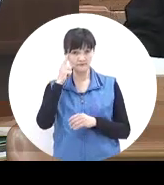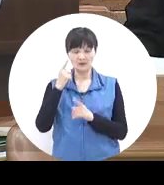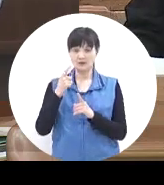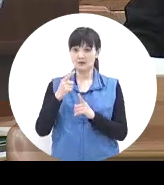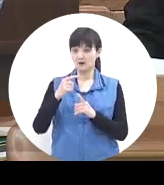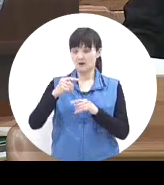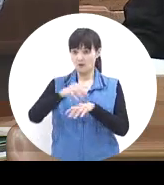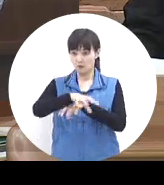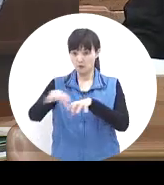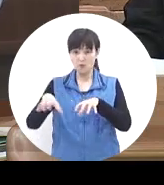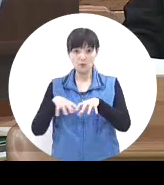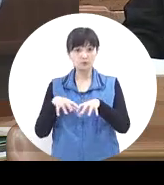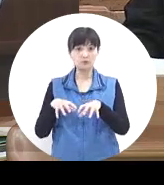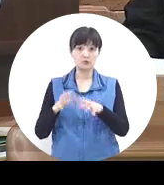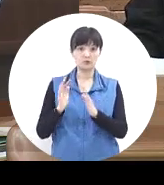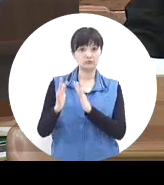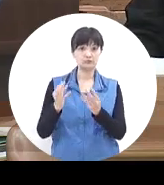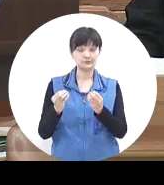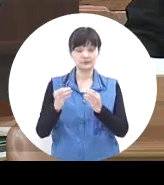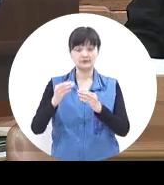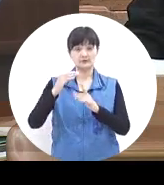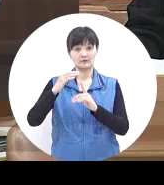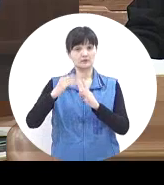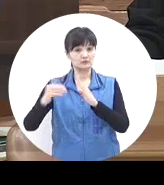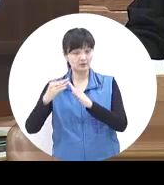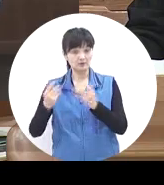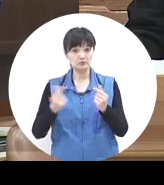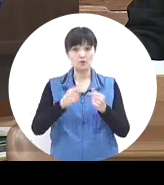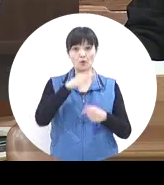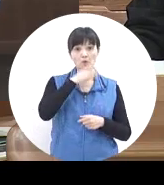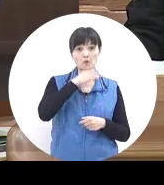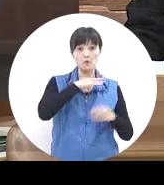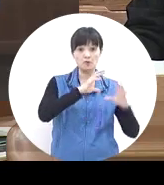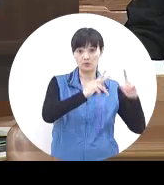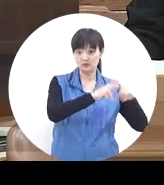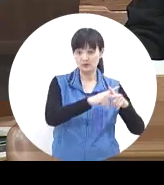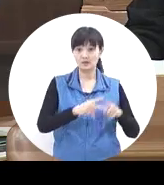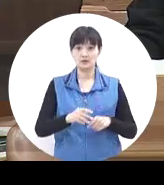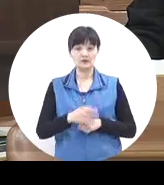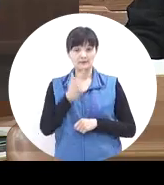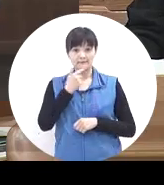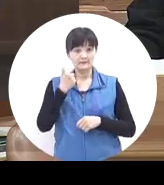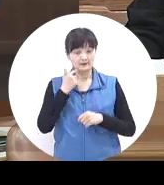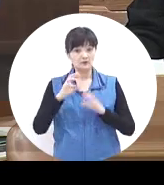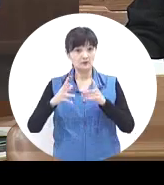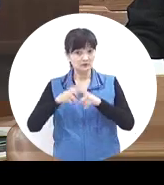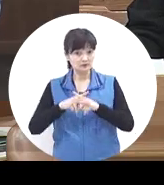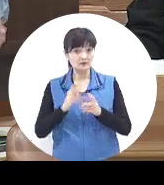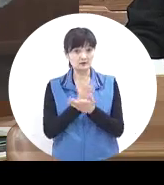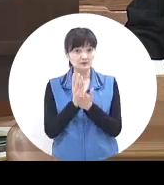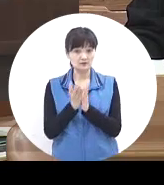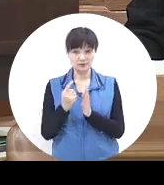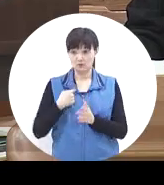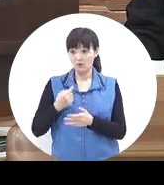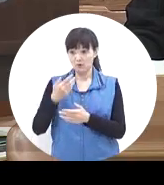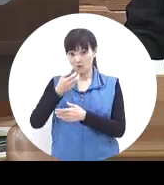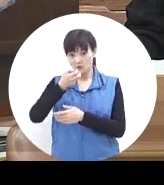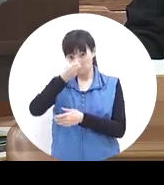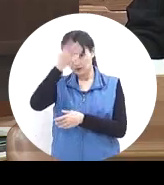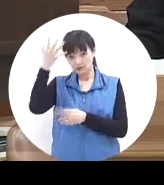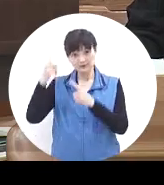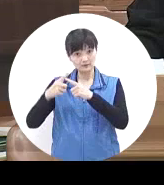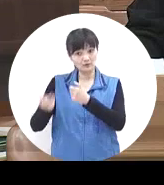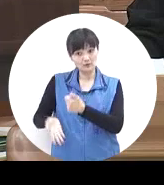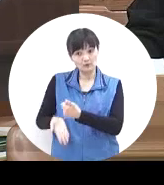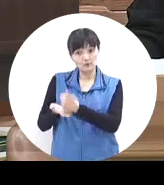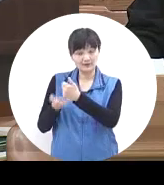哪个已经发生很多台头湖国小、丽林国小，你知道？有些年轻人，你都一直鼓励年轻人，哈、哦， 现在他们